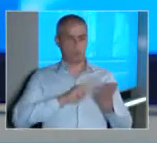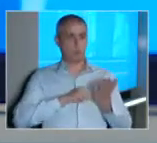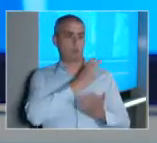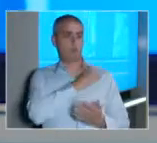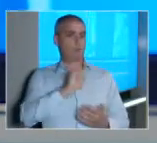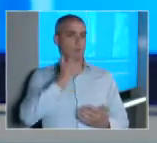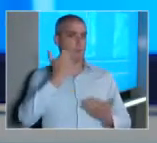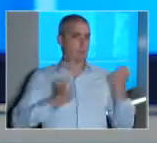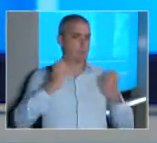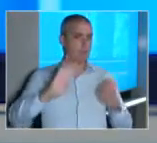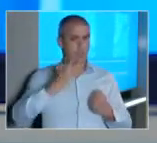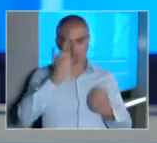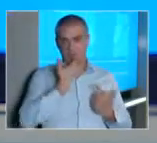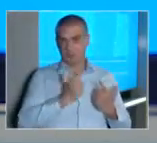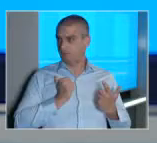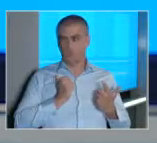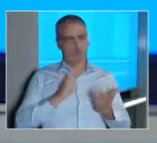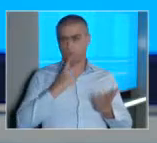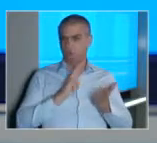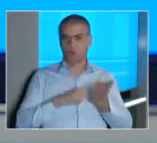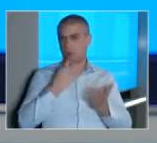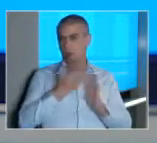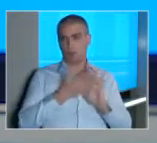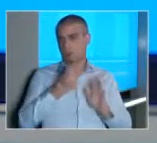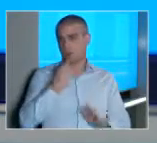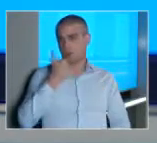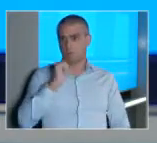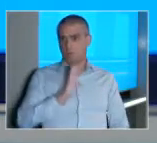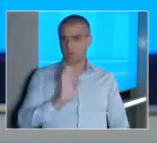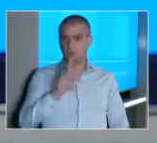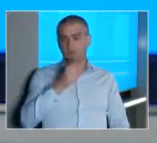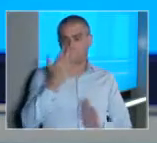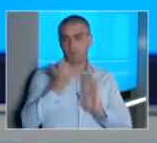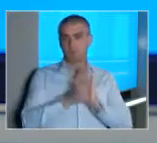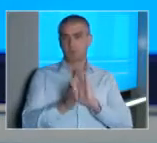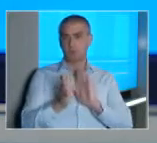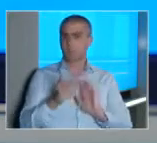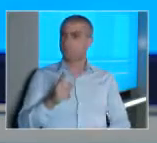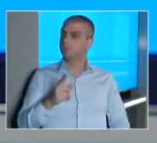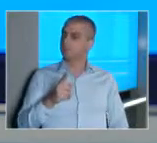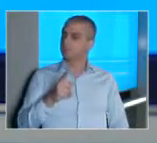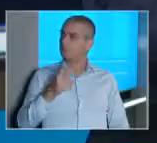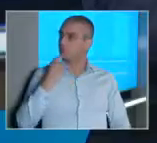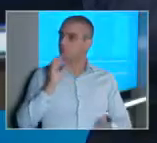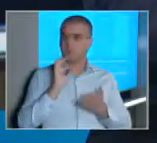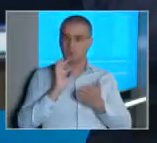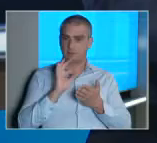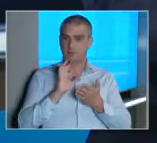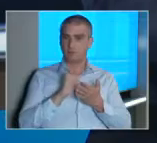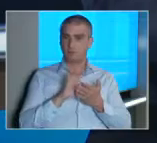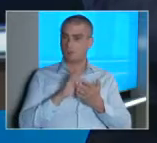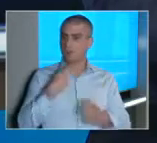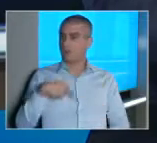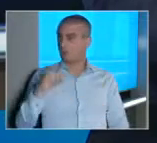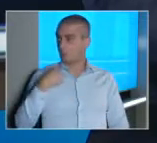במילואים ורב בצבא, אין לו שום זכות להגיד את מה שהוא אמר אתמול, וזה היה מיותר לחלוטין. מיכאל, אתה יודע, הנקודה היא שאנחנו... משפט אחד, כי אנחנו